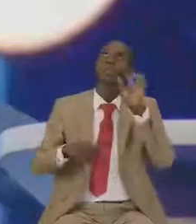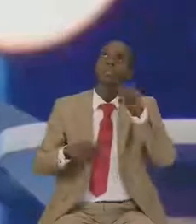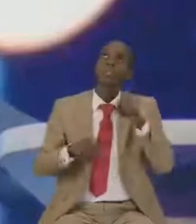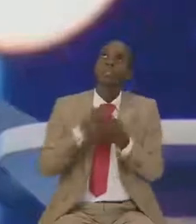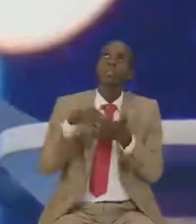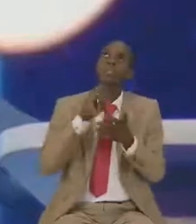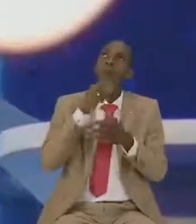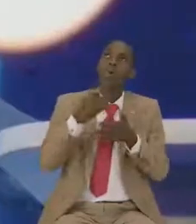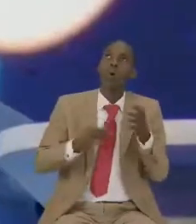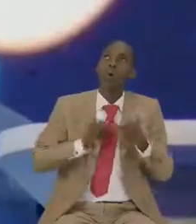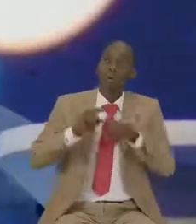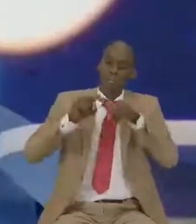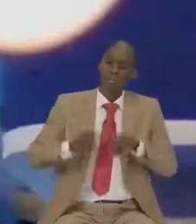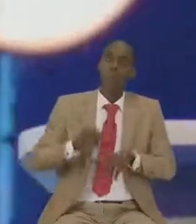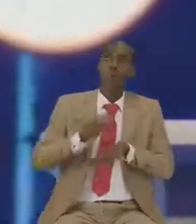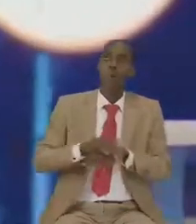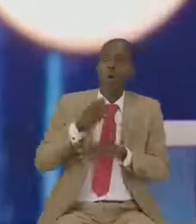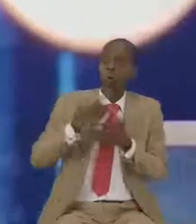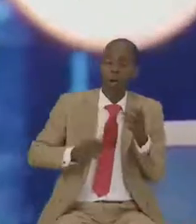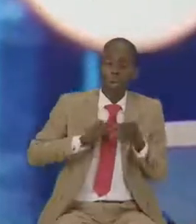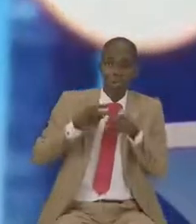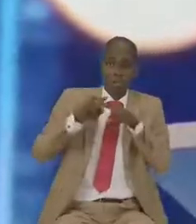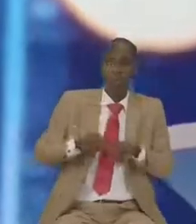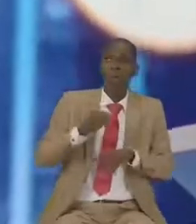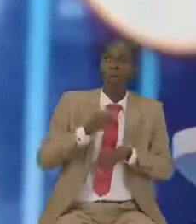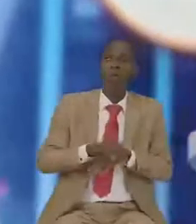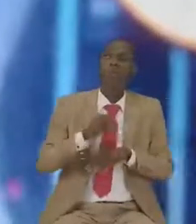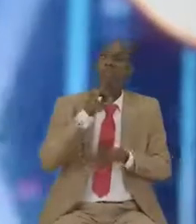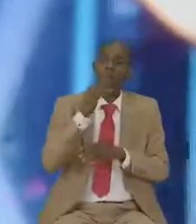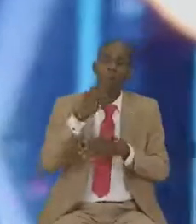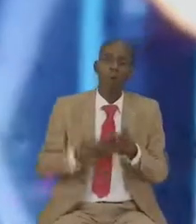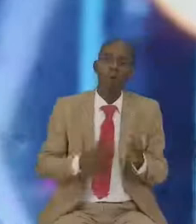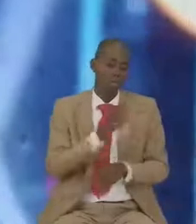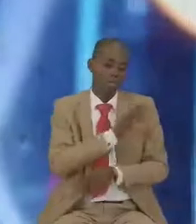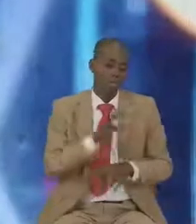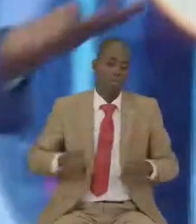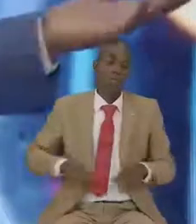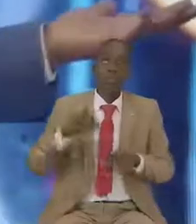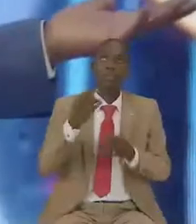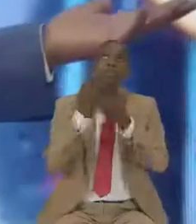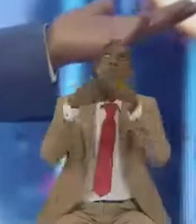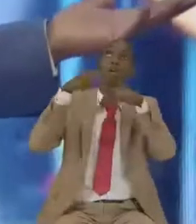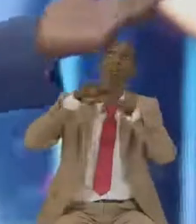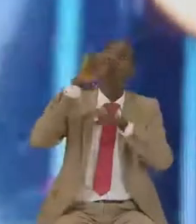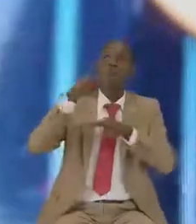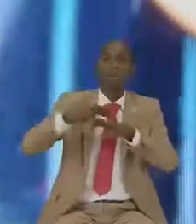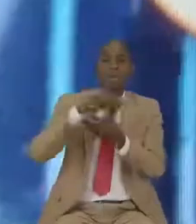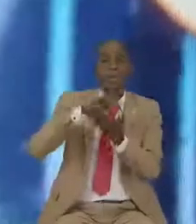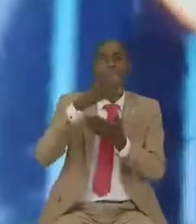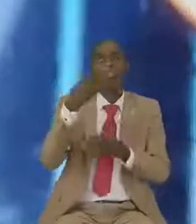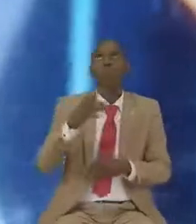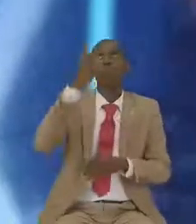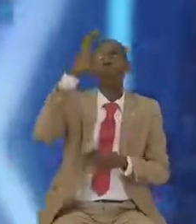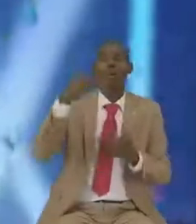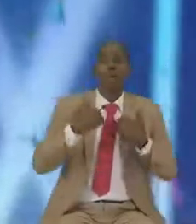Tu dis, Seigneur, voici ce dont je dépends. La seule chose dont je dépends, c'est ce que